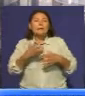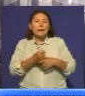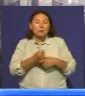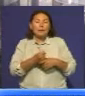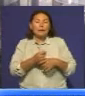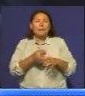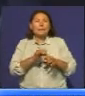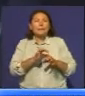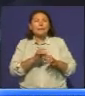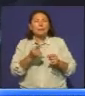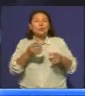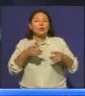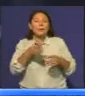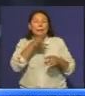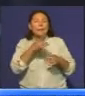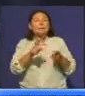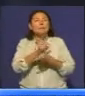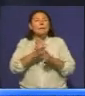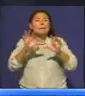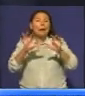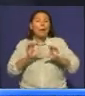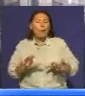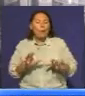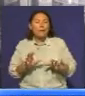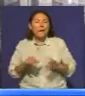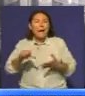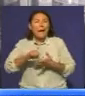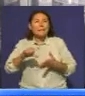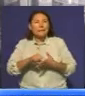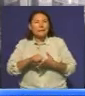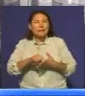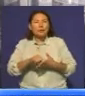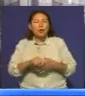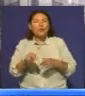энергия таратушы мекемелерге қатысты жақсарту жұмыстары жүргізілуде.